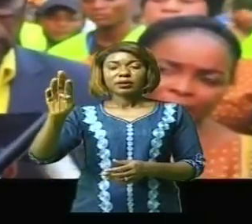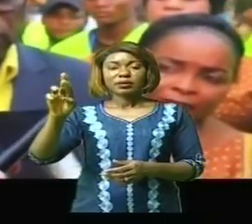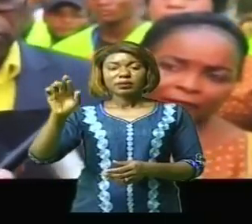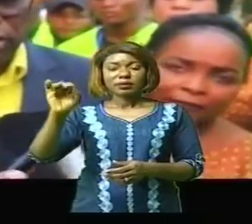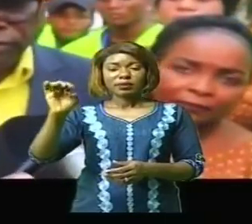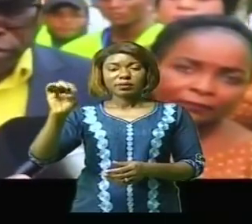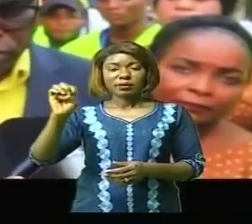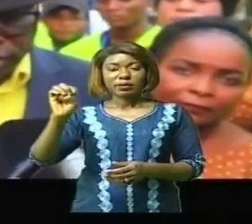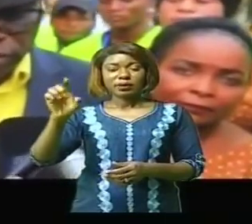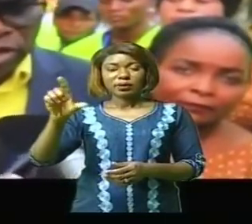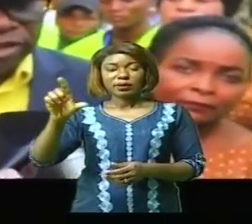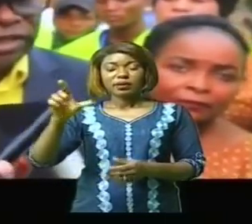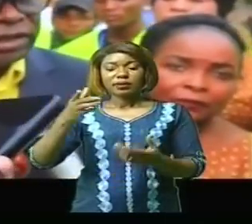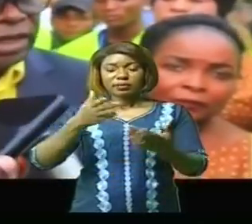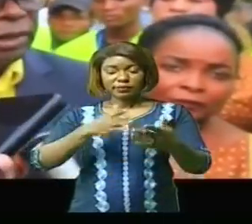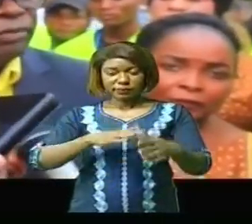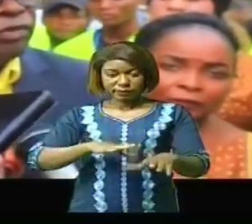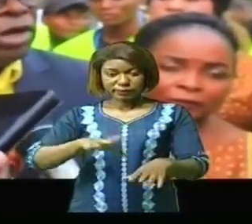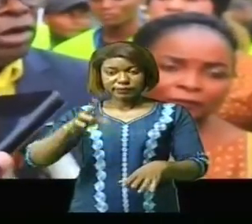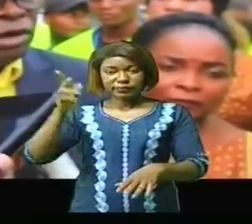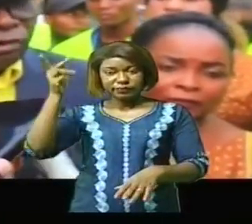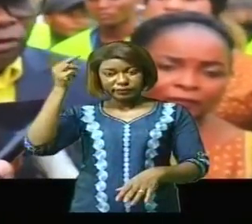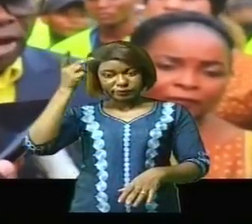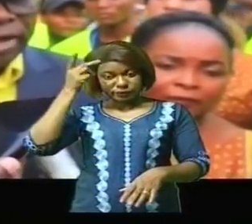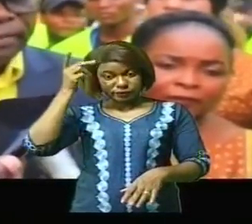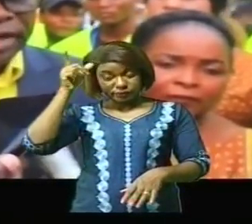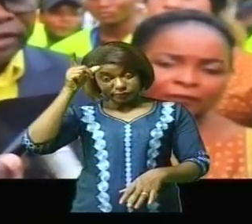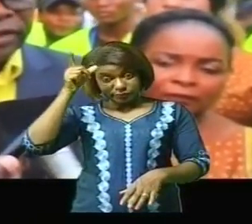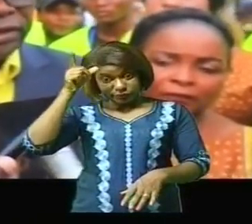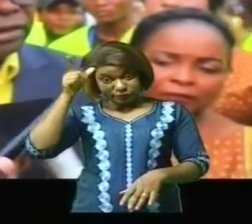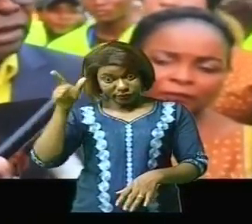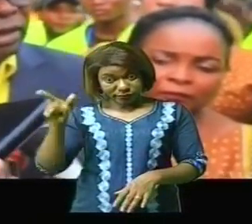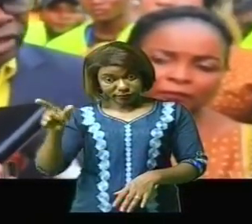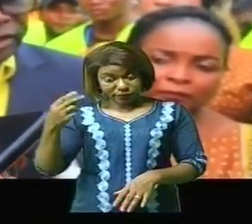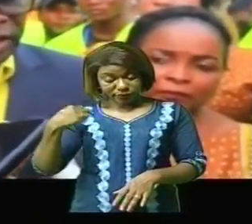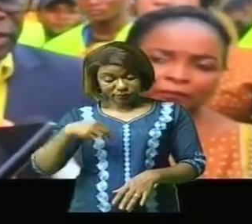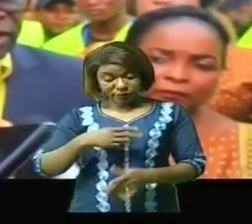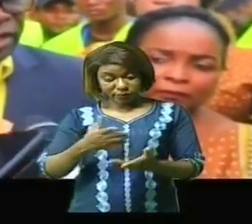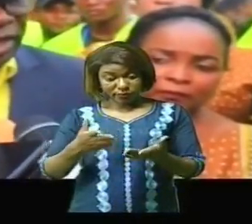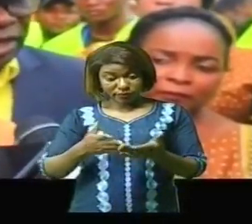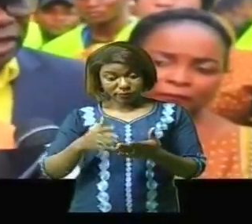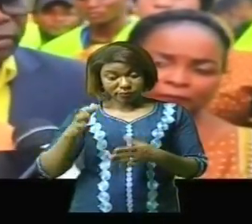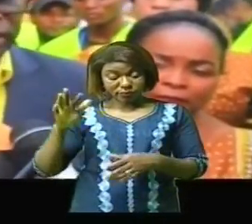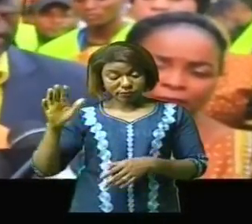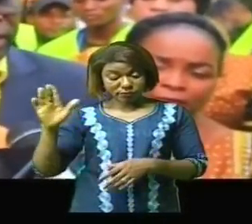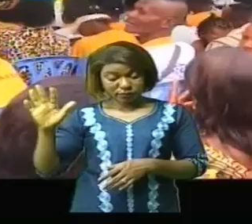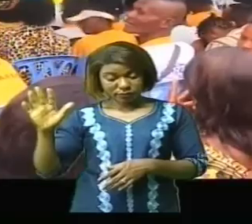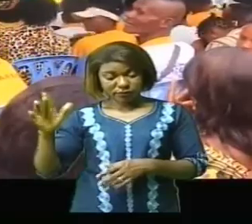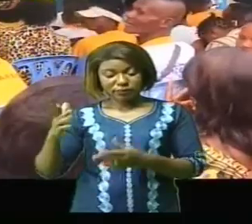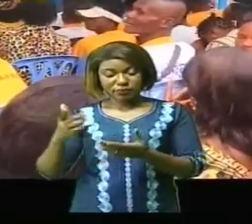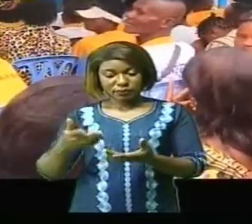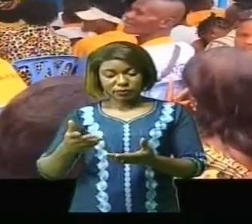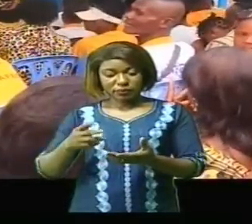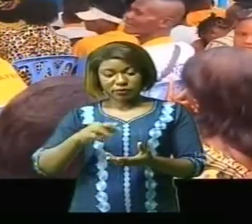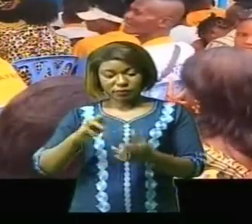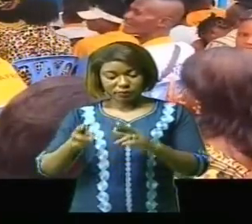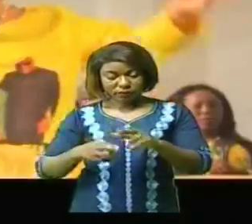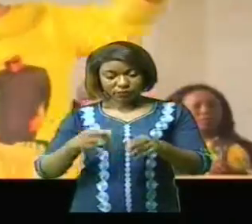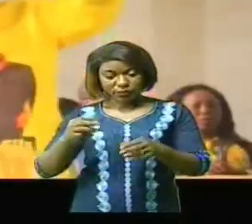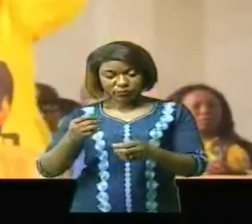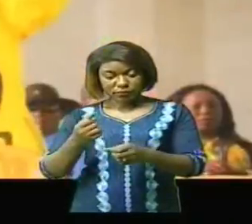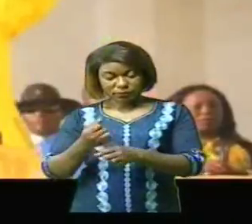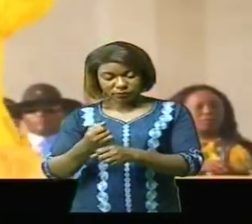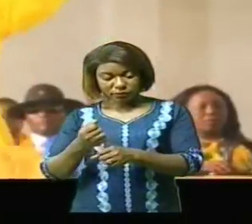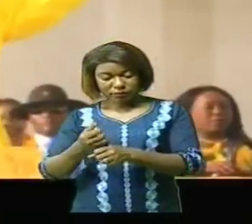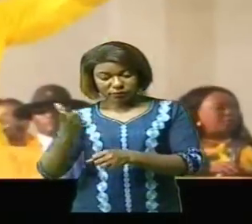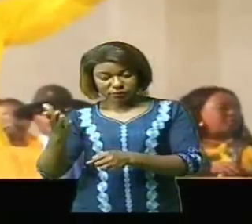sommes dit, nous devons, au niveau de Kinshasa, revoir les partis, les stabiliser et l'équilibrer. Quant à elle, Sakina